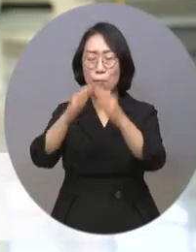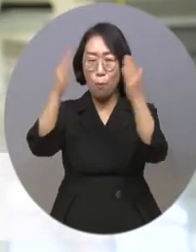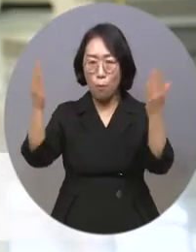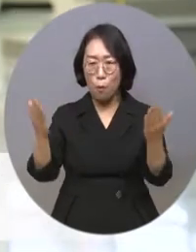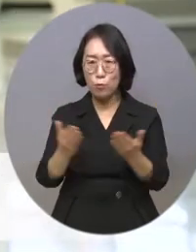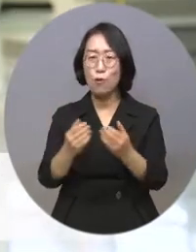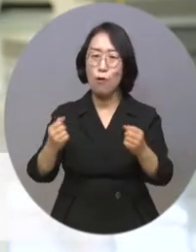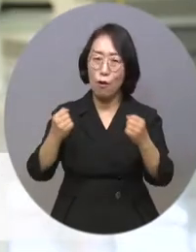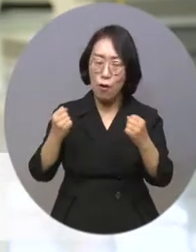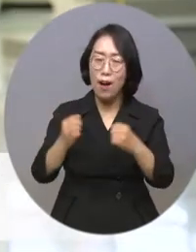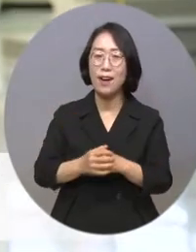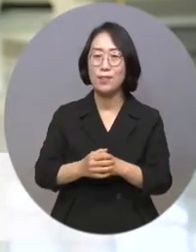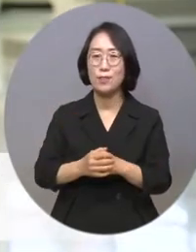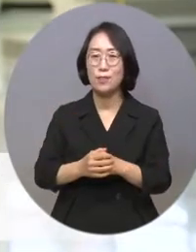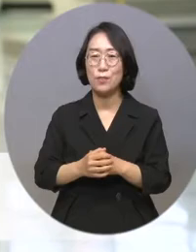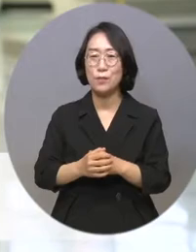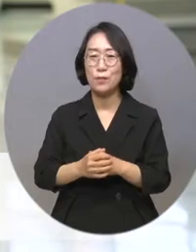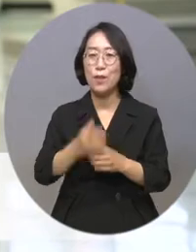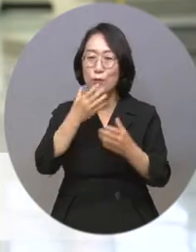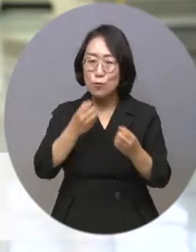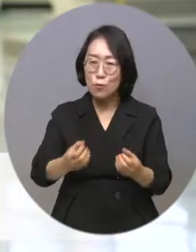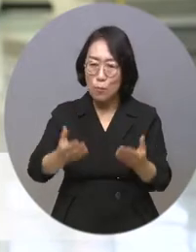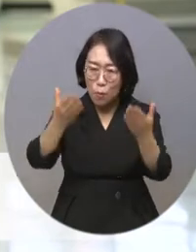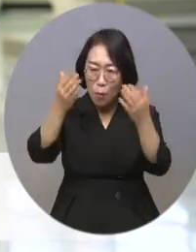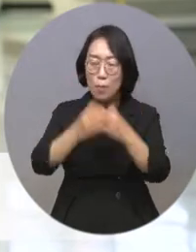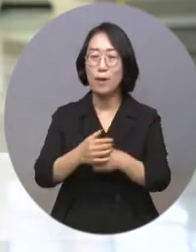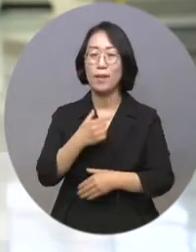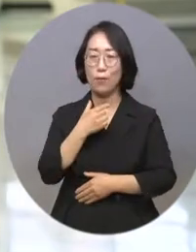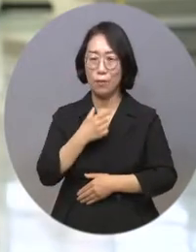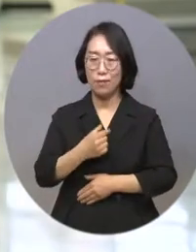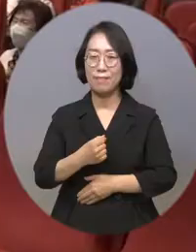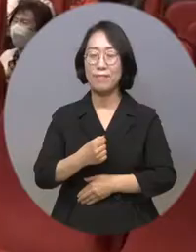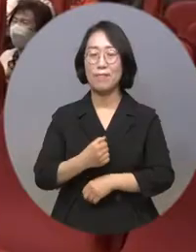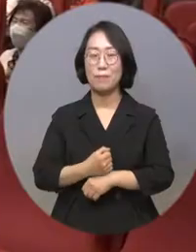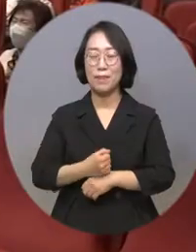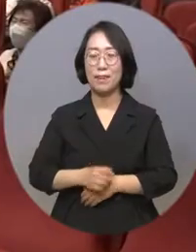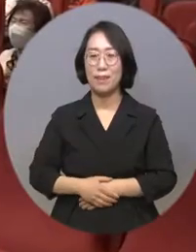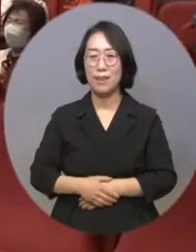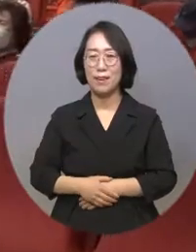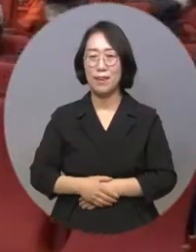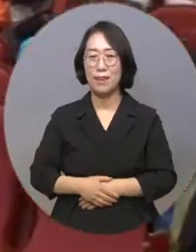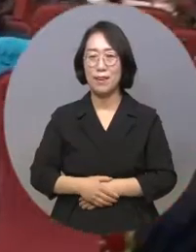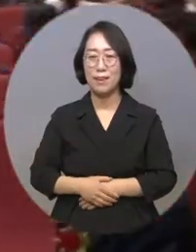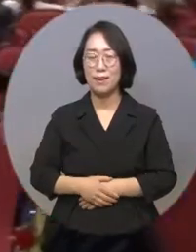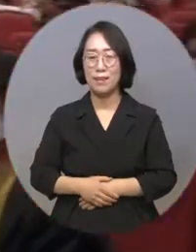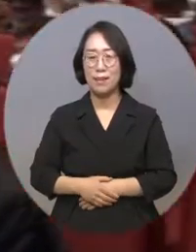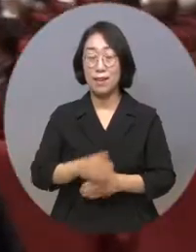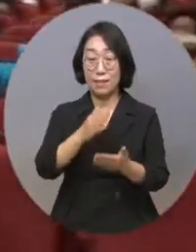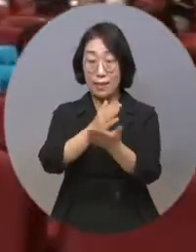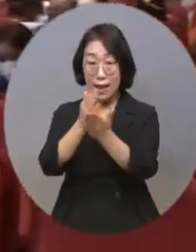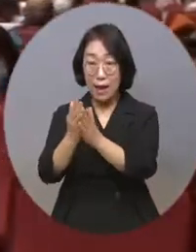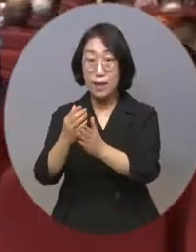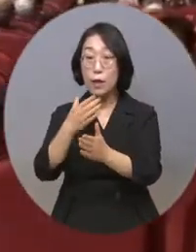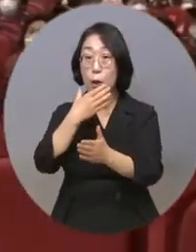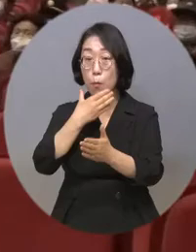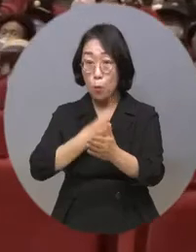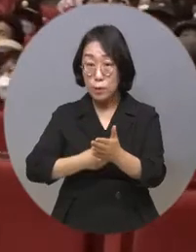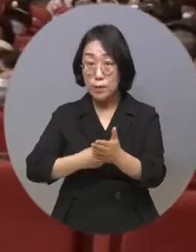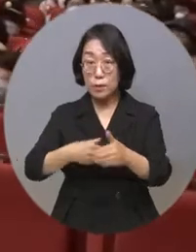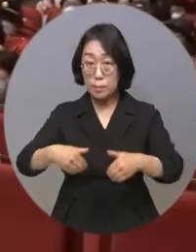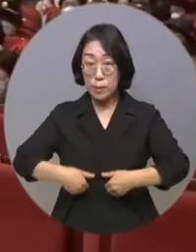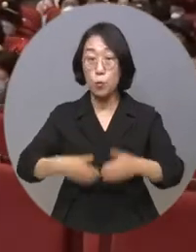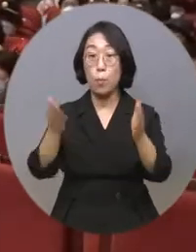다 건강하시고 축복받기를 원합니다. 김제 씨는 다양한 복지 욕구에